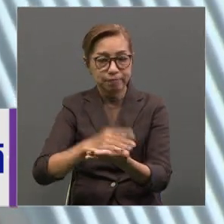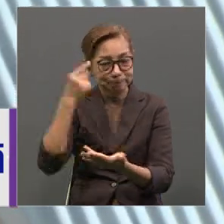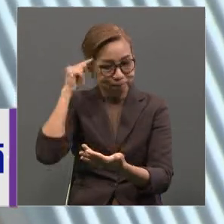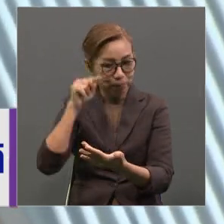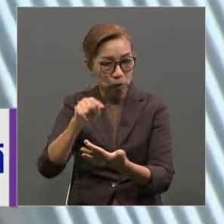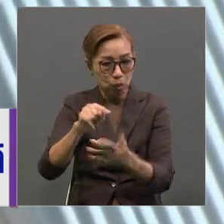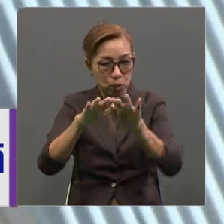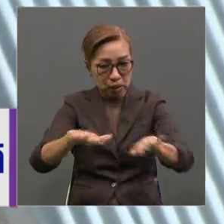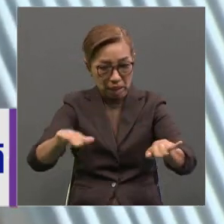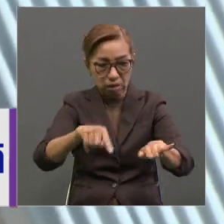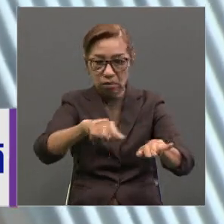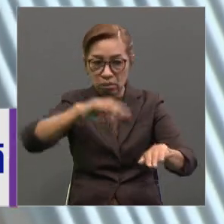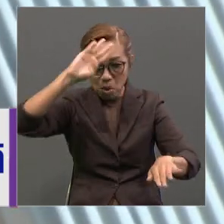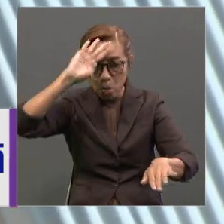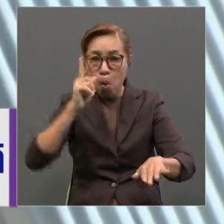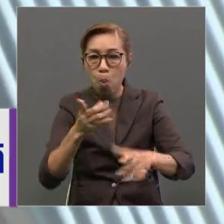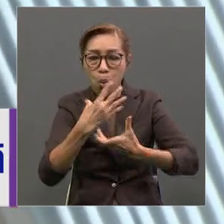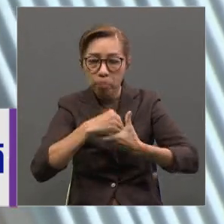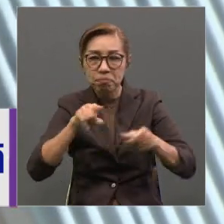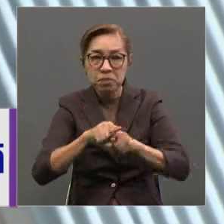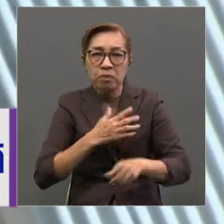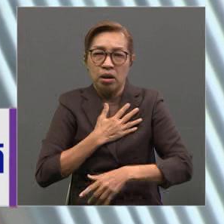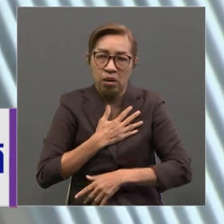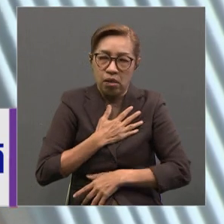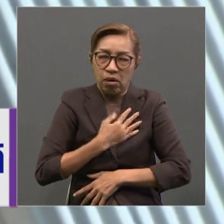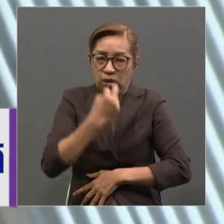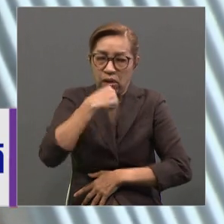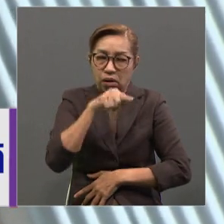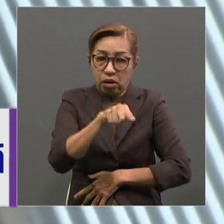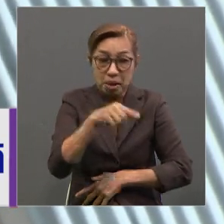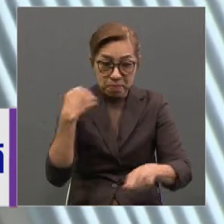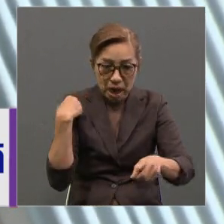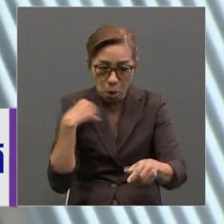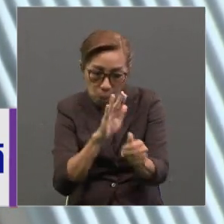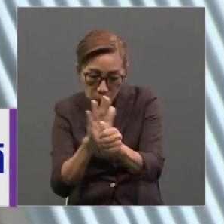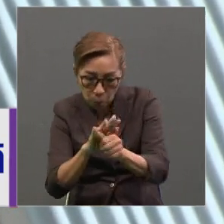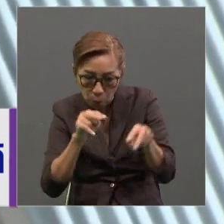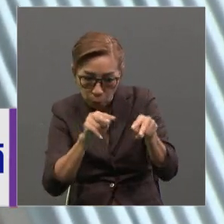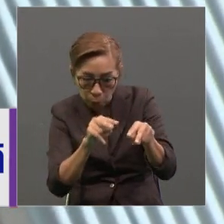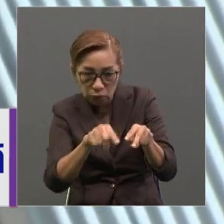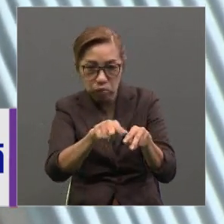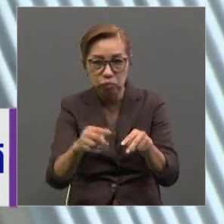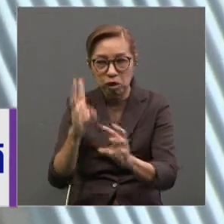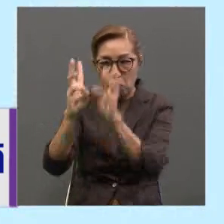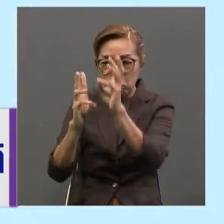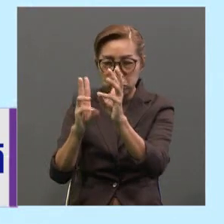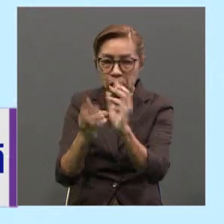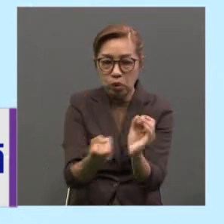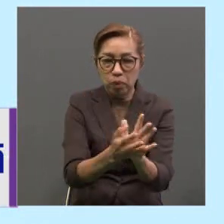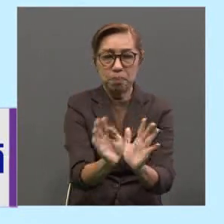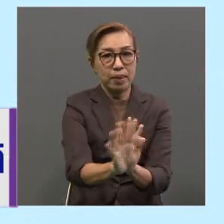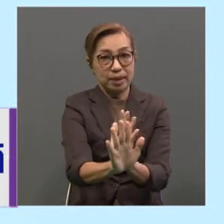กับนักเรียนที่มีโรคประจำตัวเกี่ยวกับทางเดินหายใจเป็นพิเศษและต้องดูแลอย่างใกล้ชิดครับเพื่อไม่ให้ได้รับผลกระทบจากฝุ่น